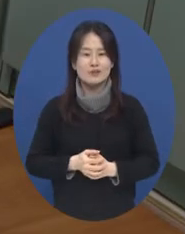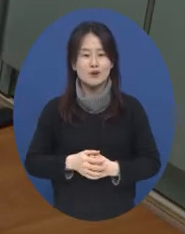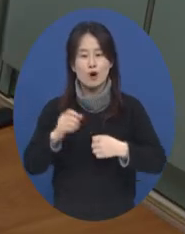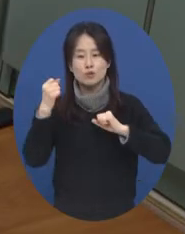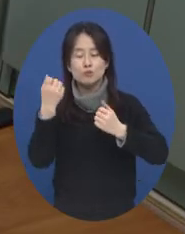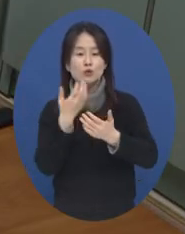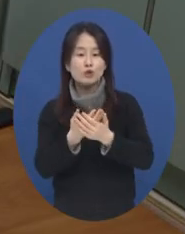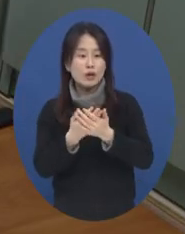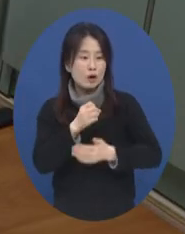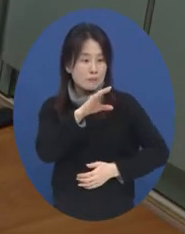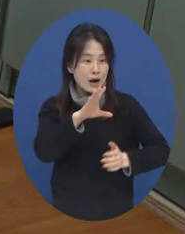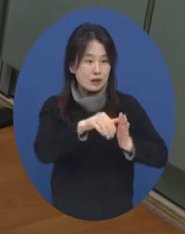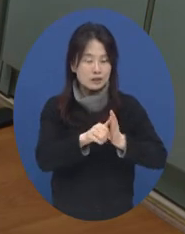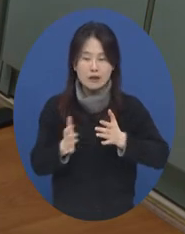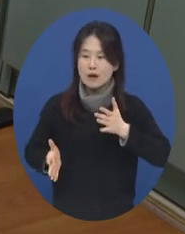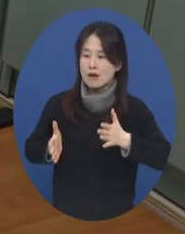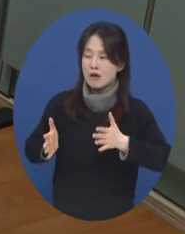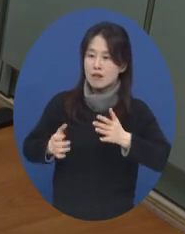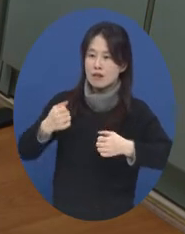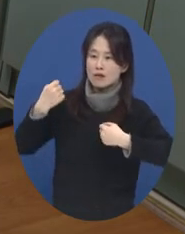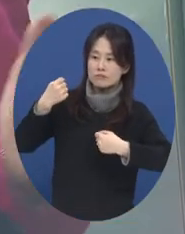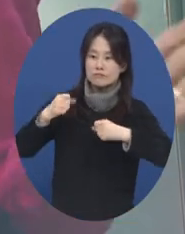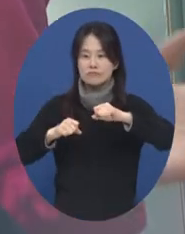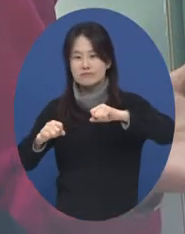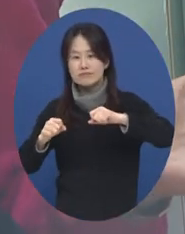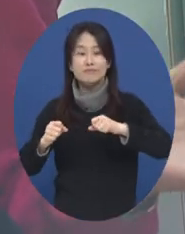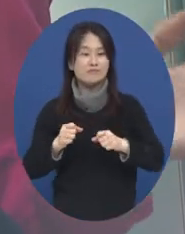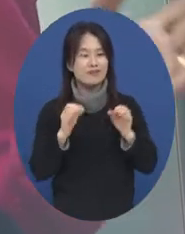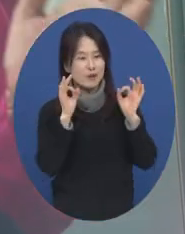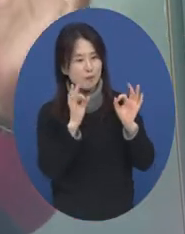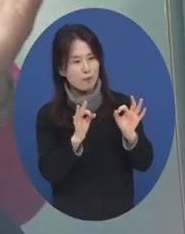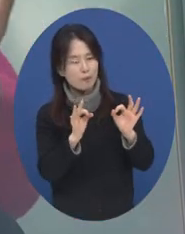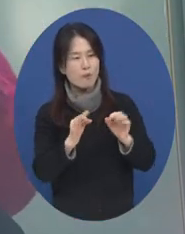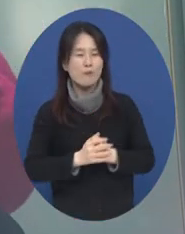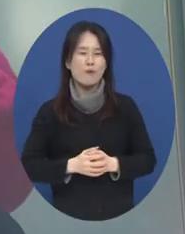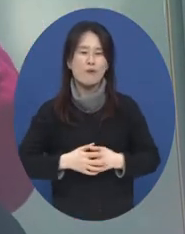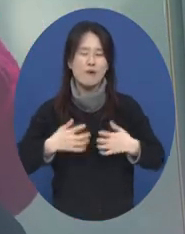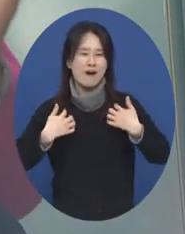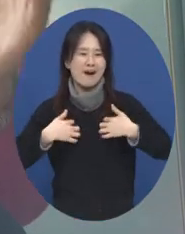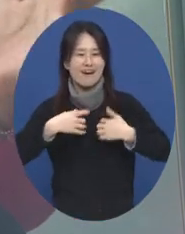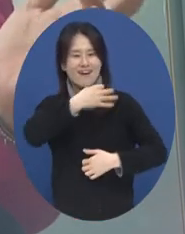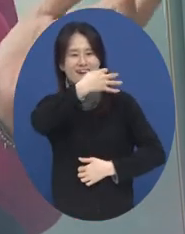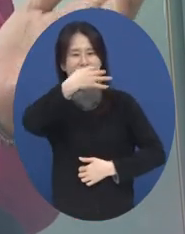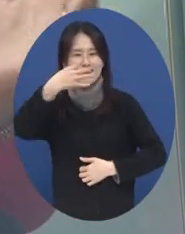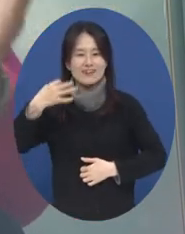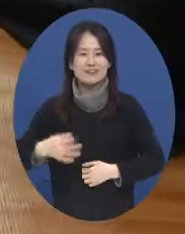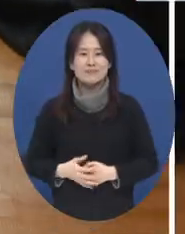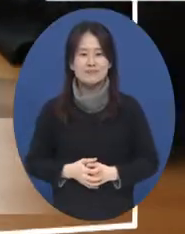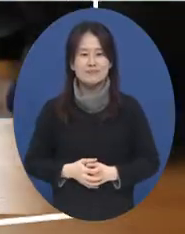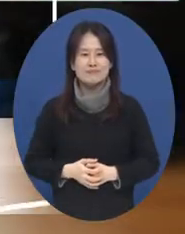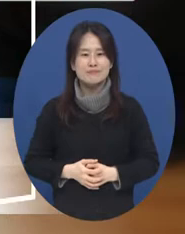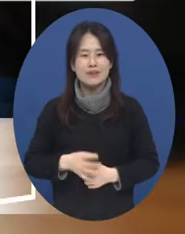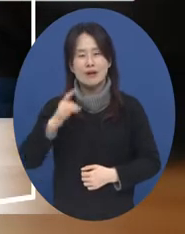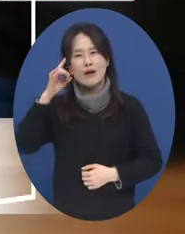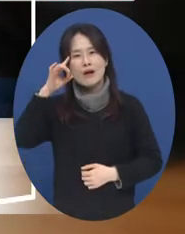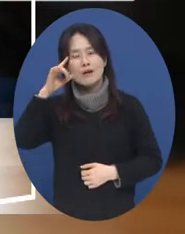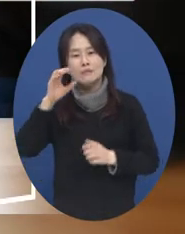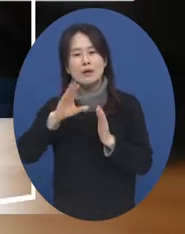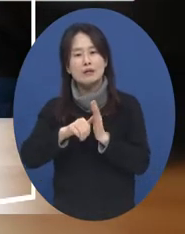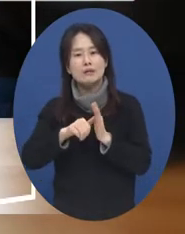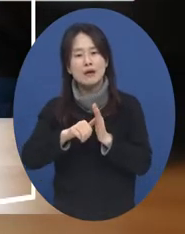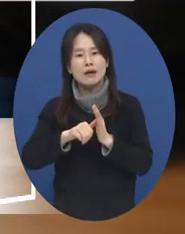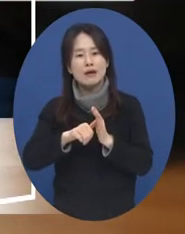춤을 춰 달라는 말엔 몸을 흔들린 듯 어르신들은 인해 그 흥행의 갖추지 합니다 심심할때 많이